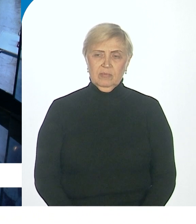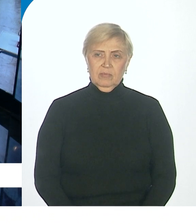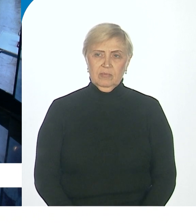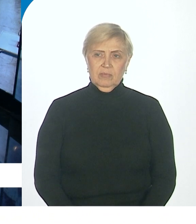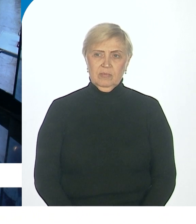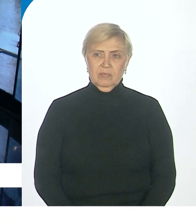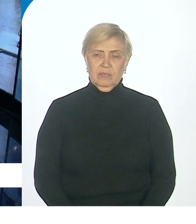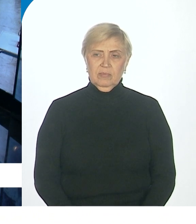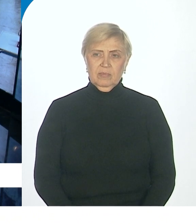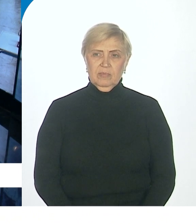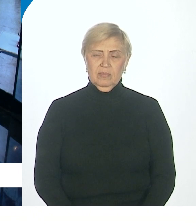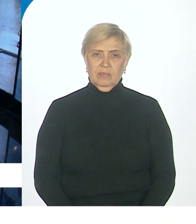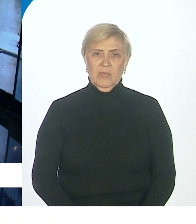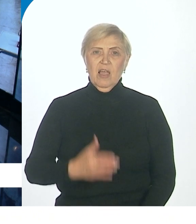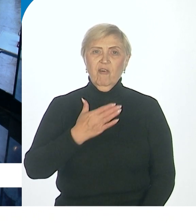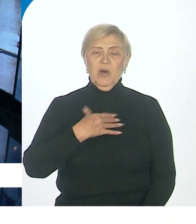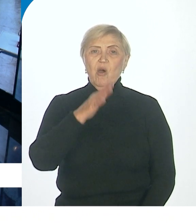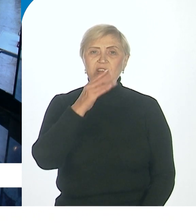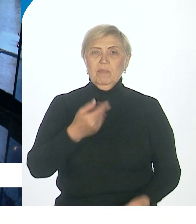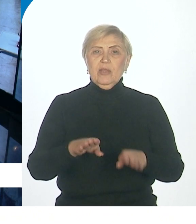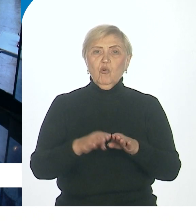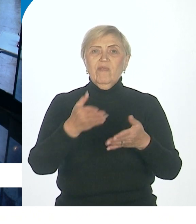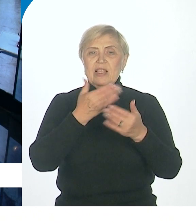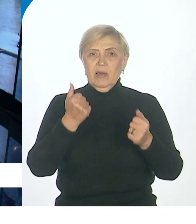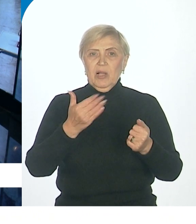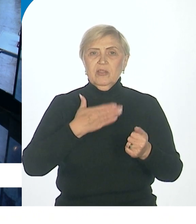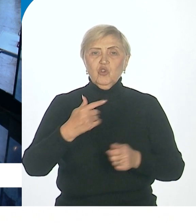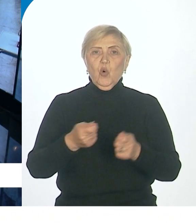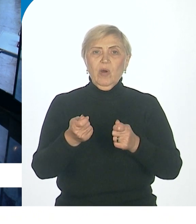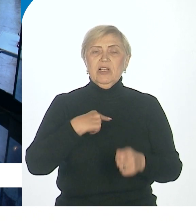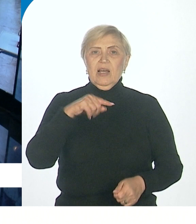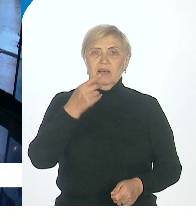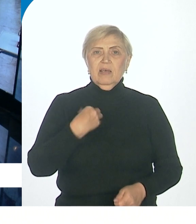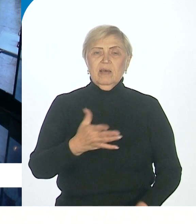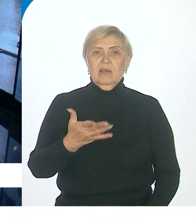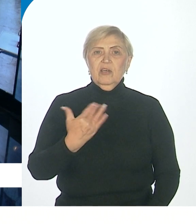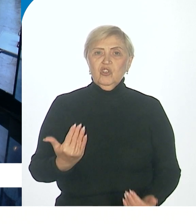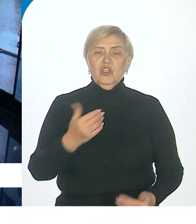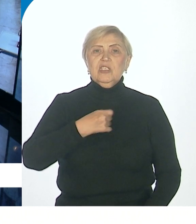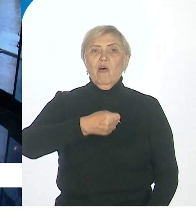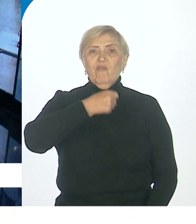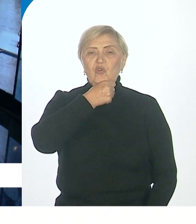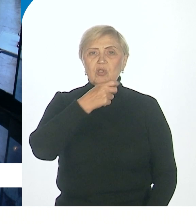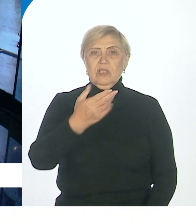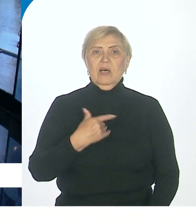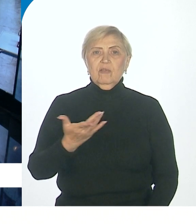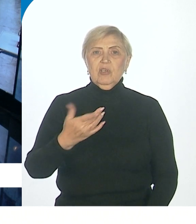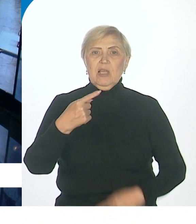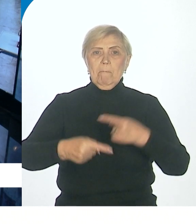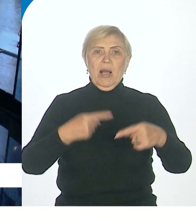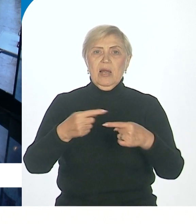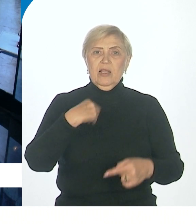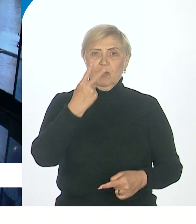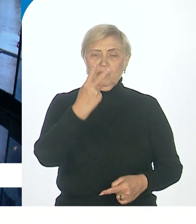жалко, в мое время такого вот, не было. Я уверен, многие вот, взрослые более-менее поколения смотрят, у нас этого всего не было. Понятно, что и